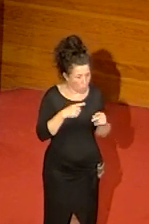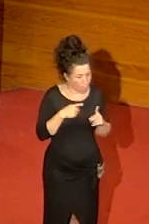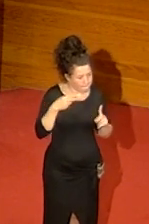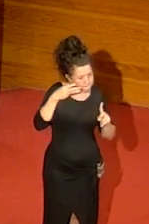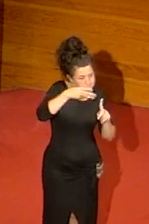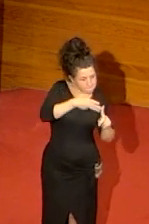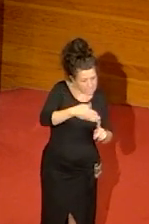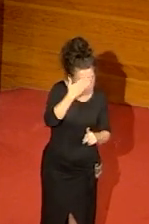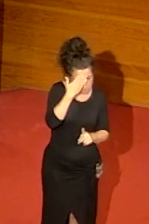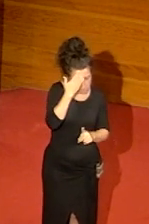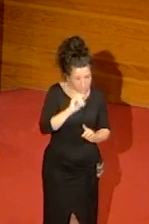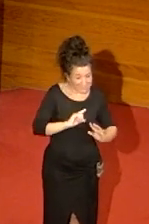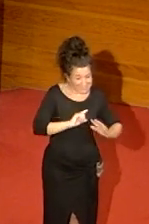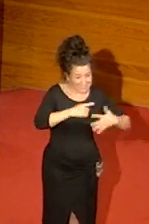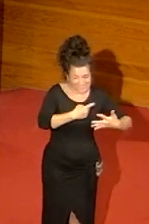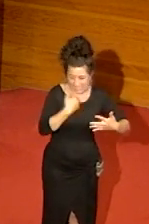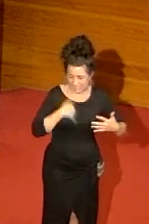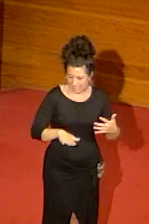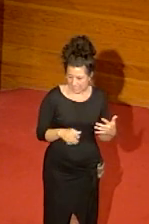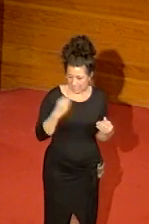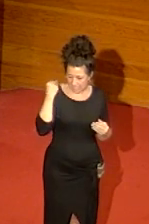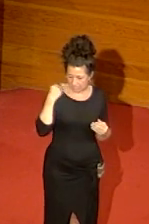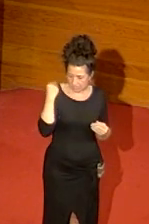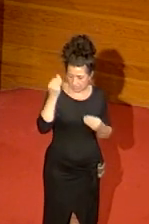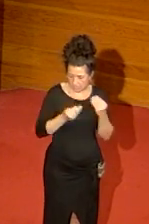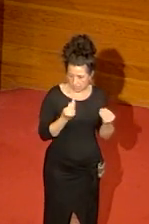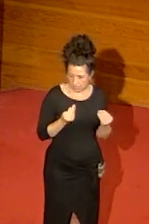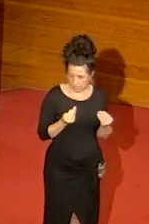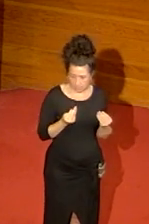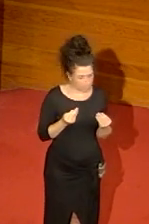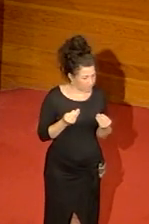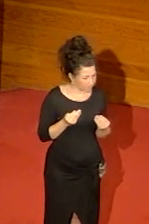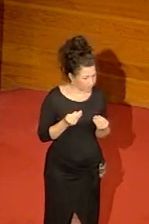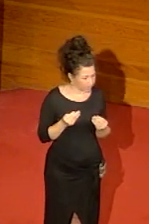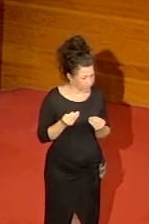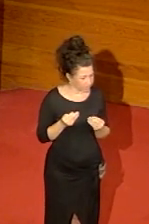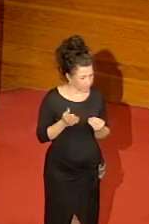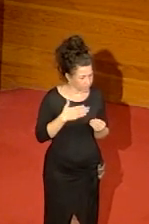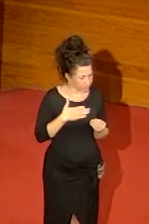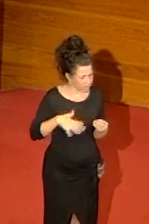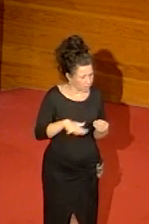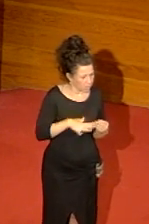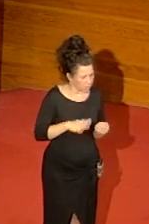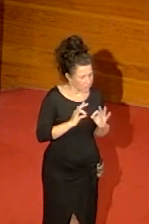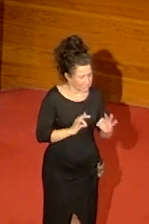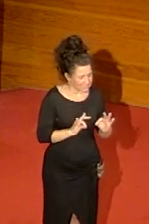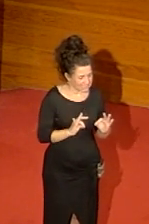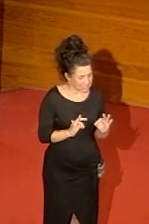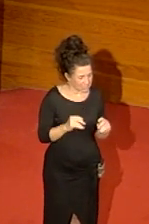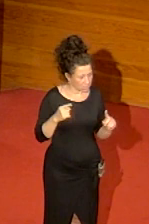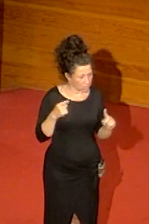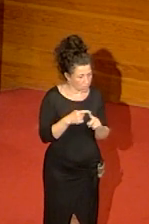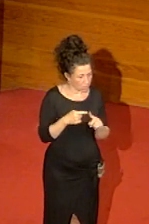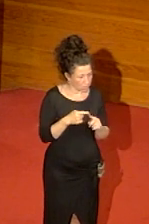da, seigarrena, betxago nuke, erizaintza. Eta gero bi ikune oso berezia nietako, ba, lasaitasun pixkat